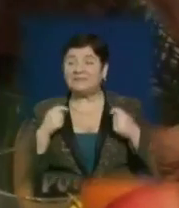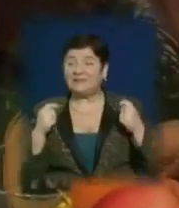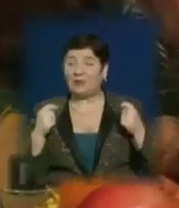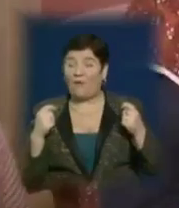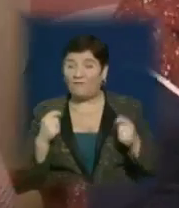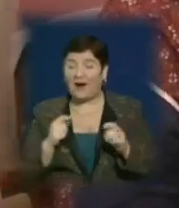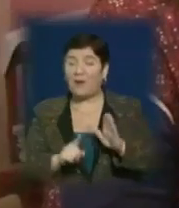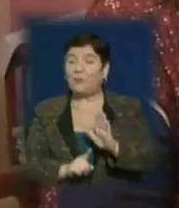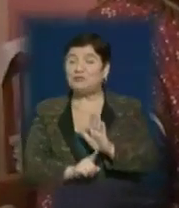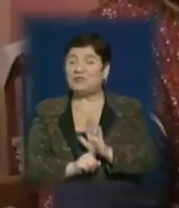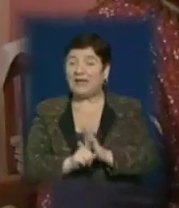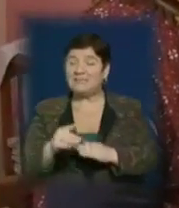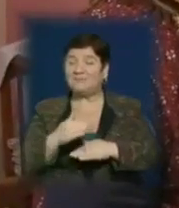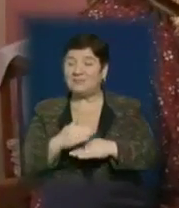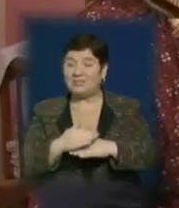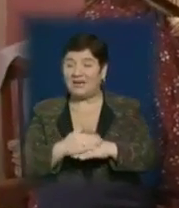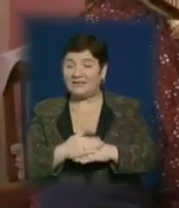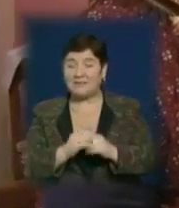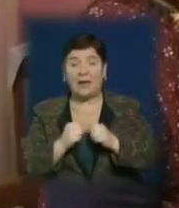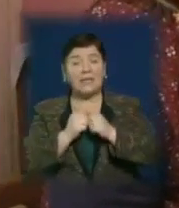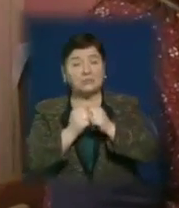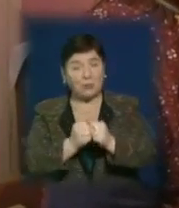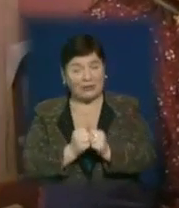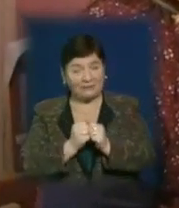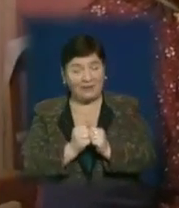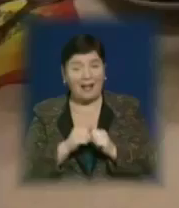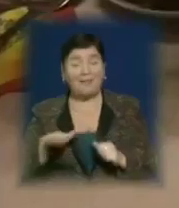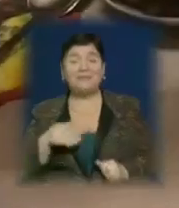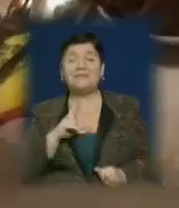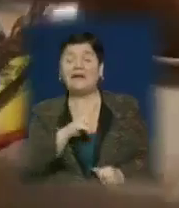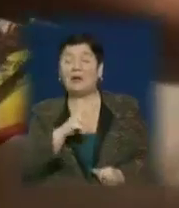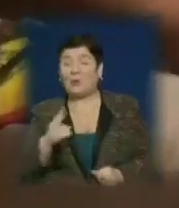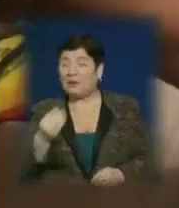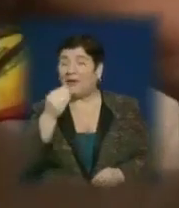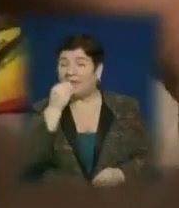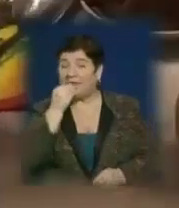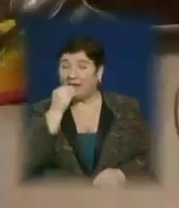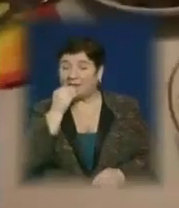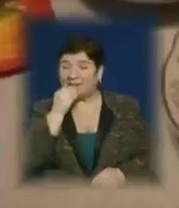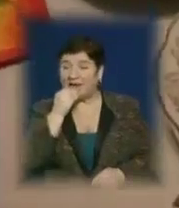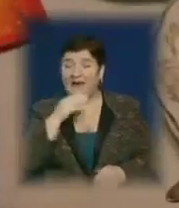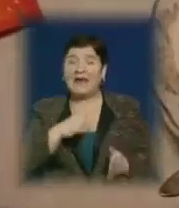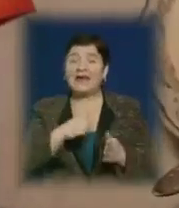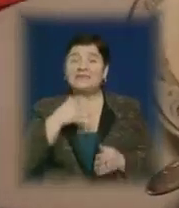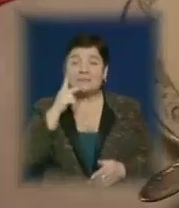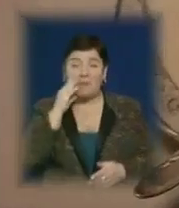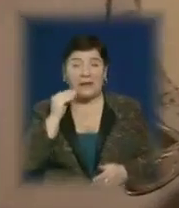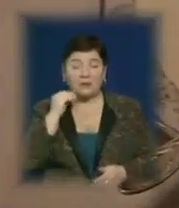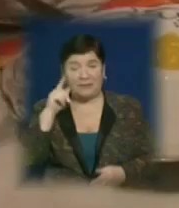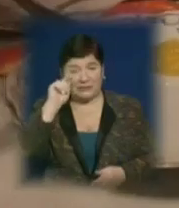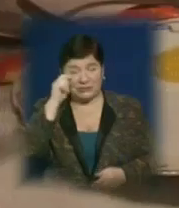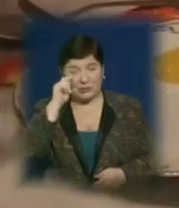вечеря починається із спільної молитви, після якої їдяться обладки з медом та